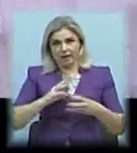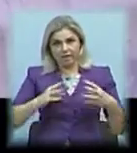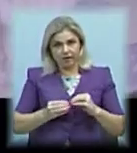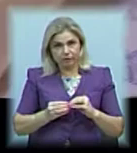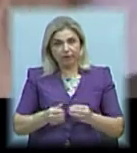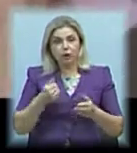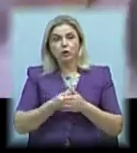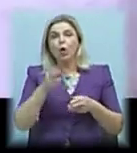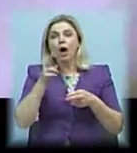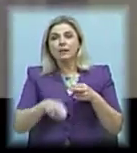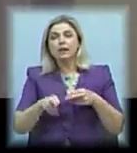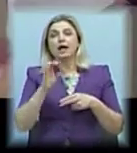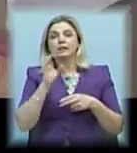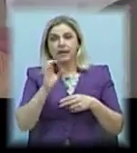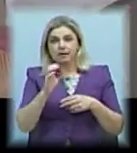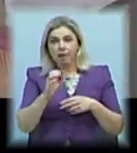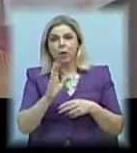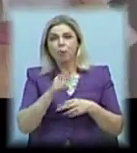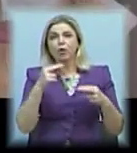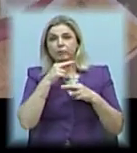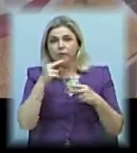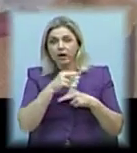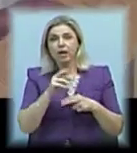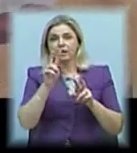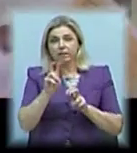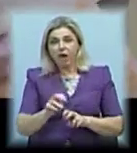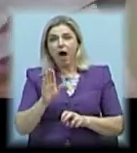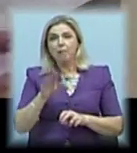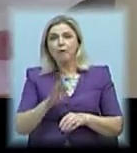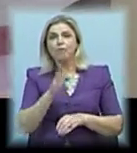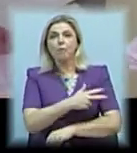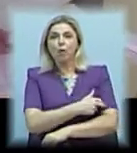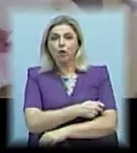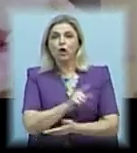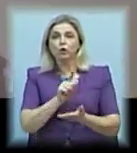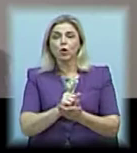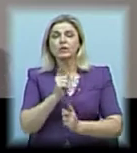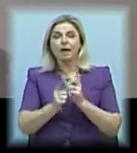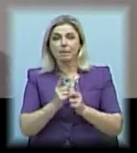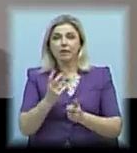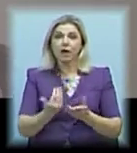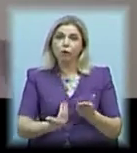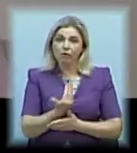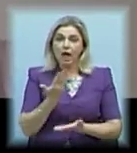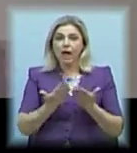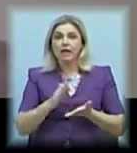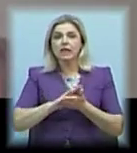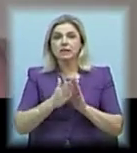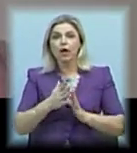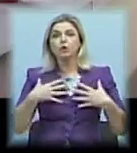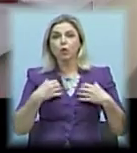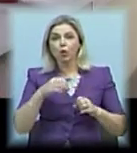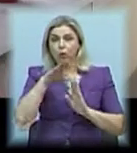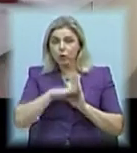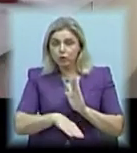вересня Ксенія Щеголь вживатиме препарати Міфортік та Програф. Потім у лікарні їх мають замінити на нові. Якщо стан здоров'я жінки